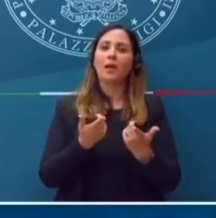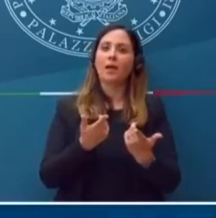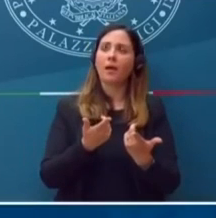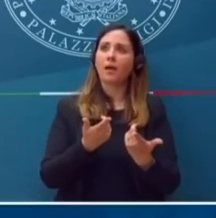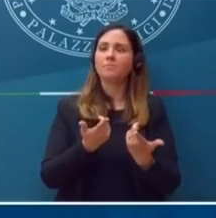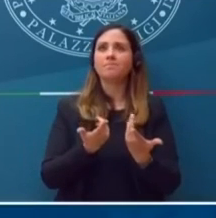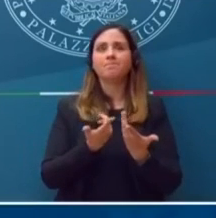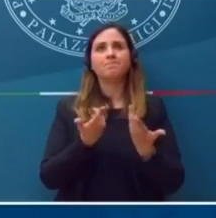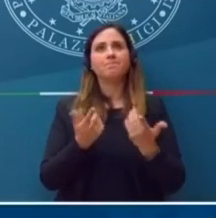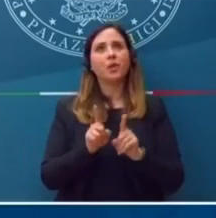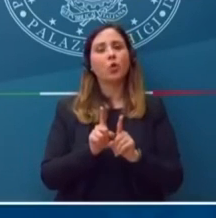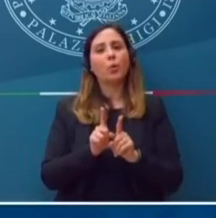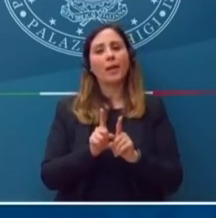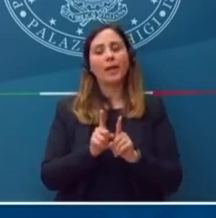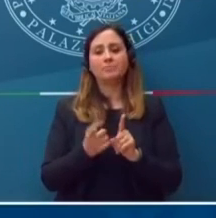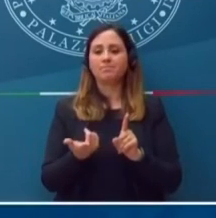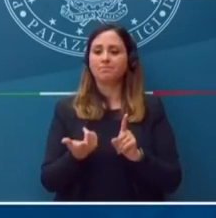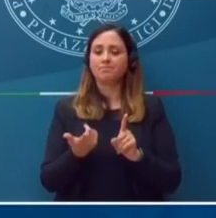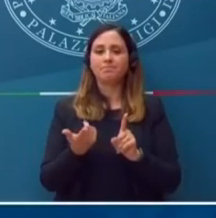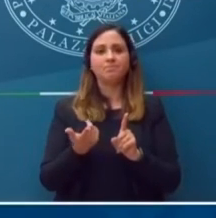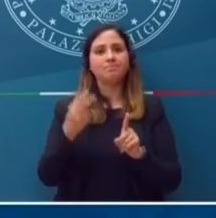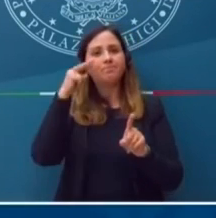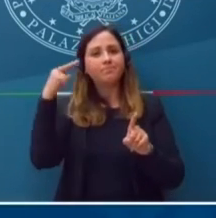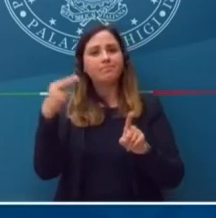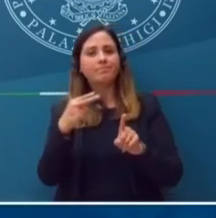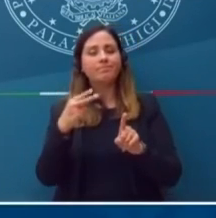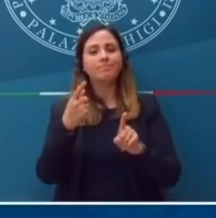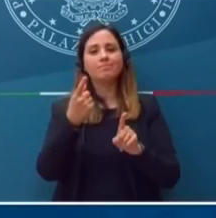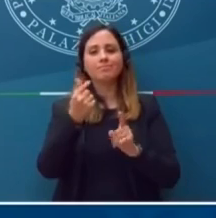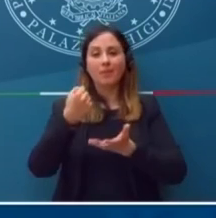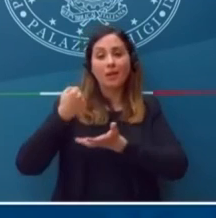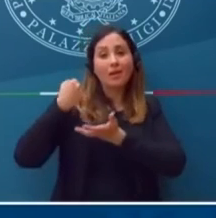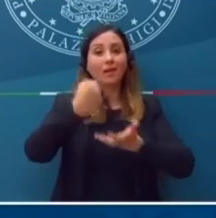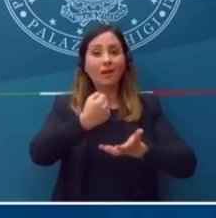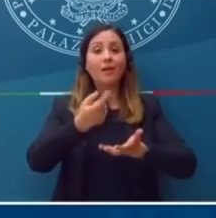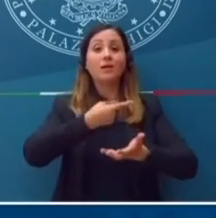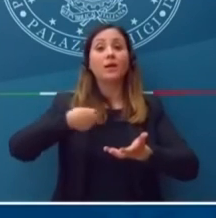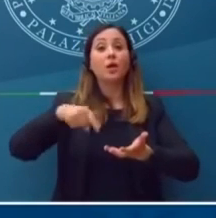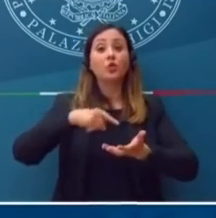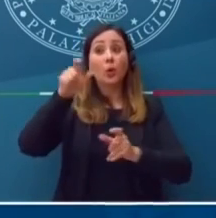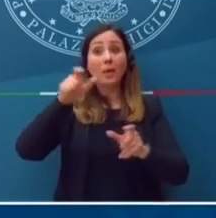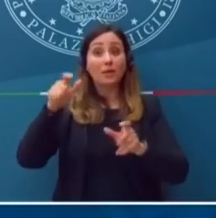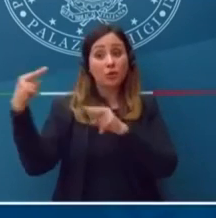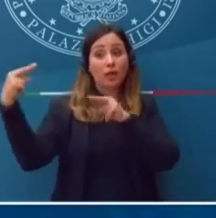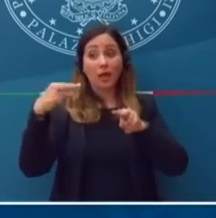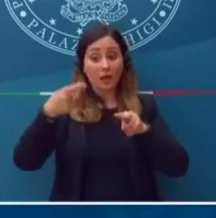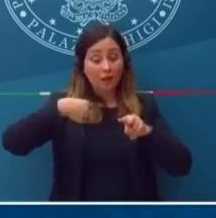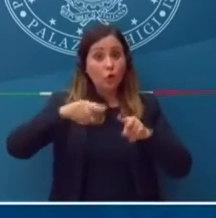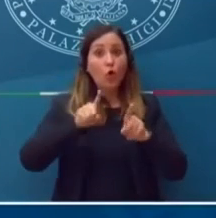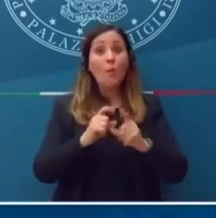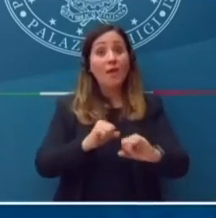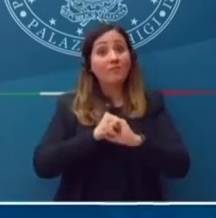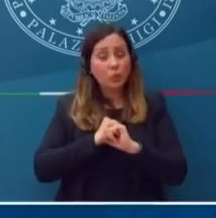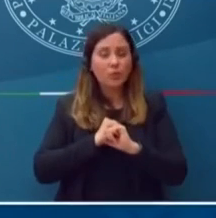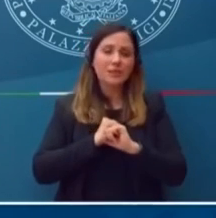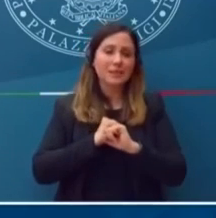come per quanto riguarda la capacità di investire. L'abbiamo persa tantissimi anni fa, non è una questione degli ultimi 5-10